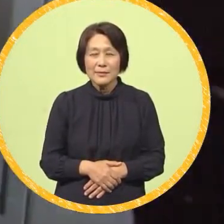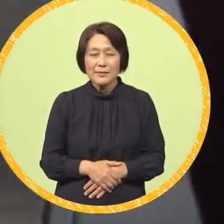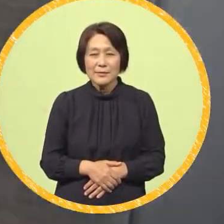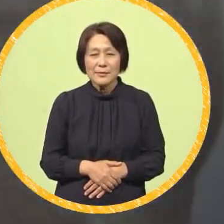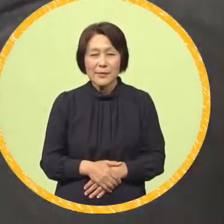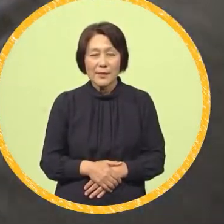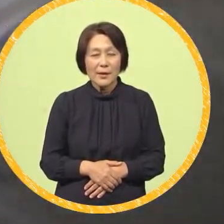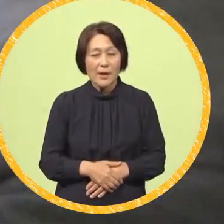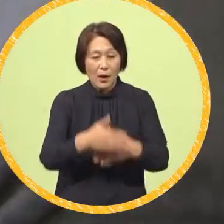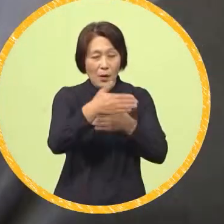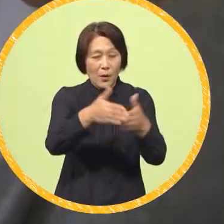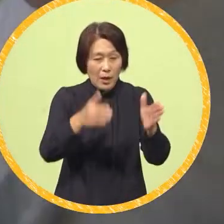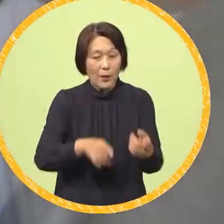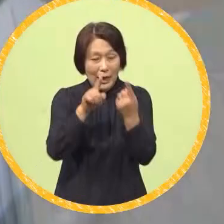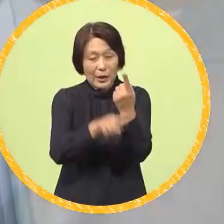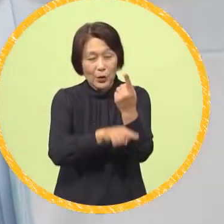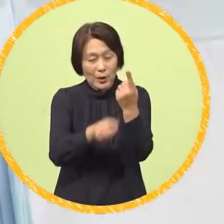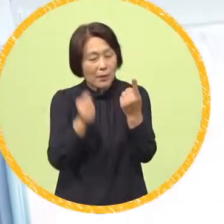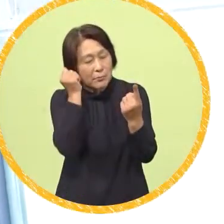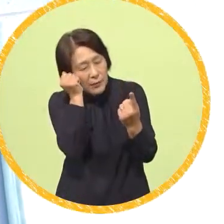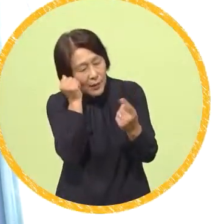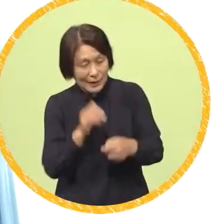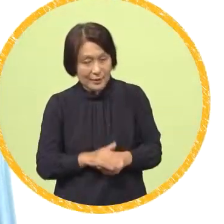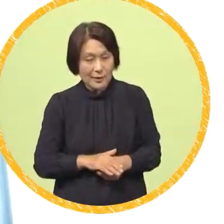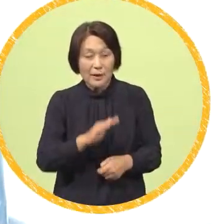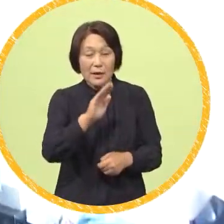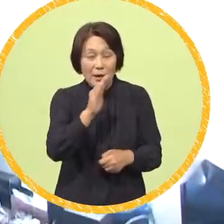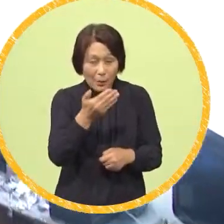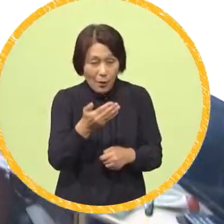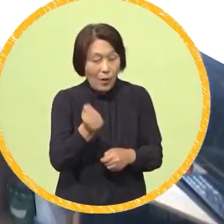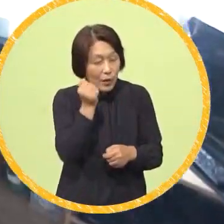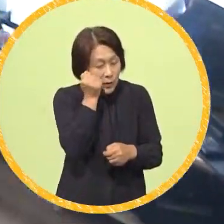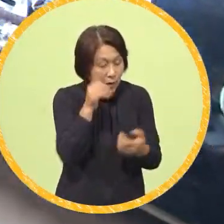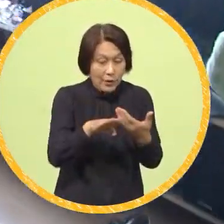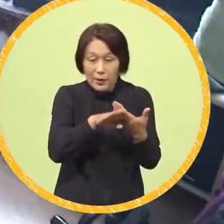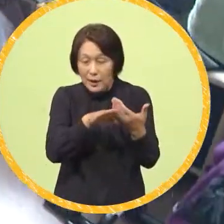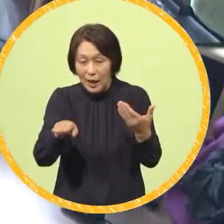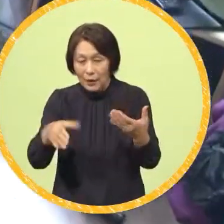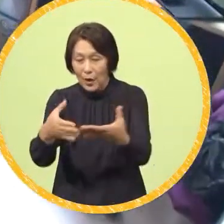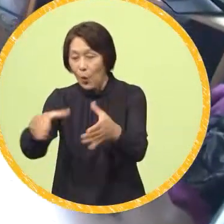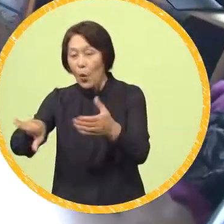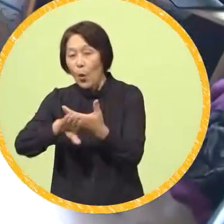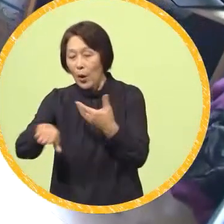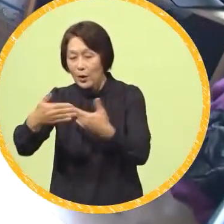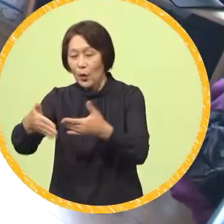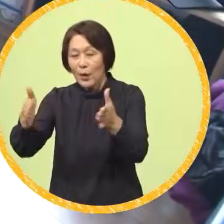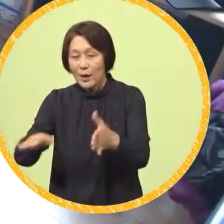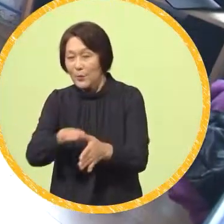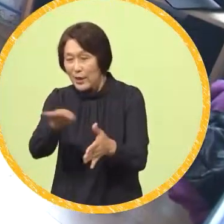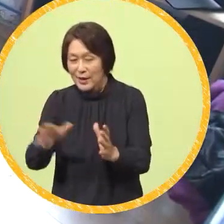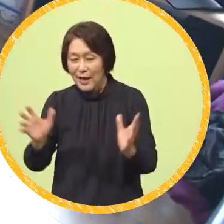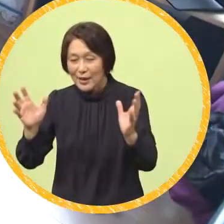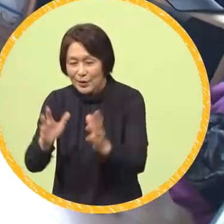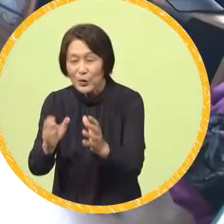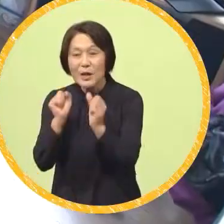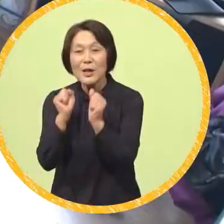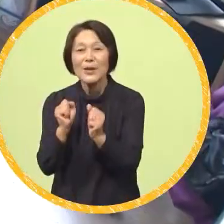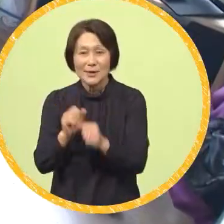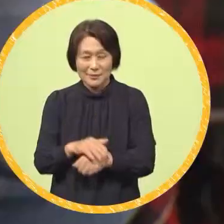寝室は一人部屋なんですけど、なるべくみんな寝るとき以外は一緒に過ごすということです。